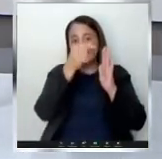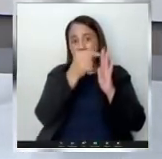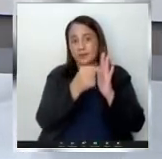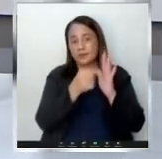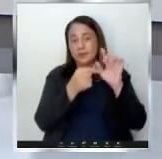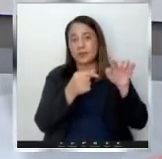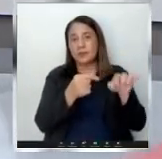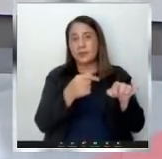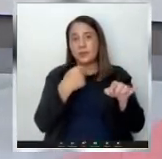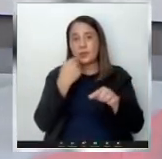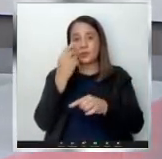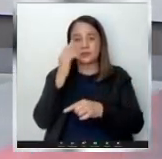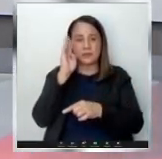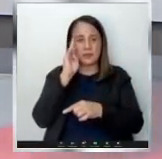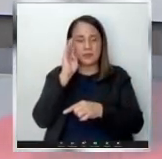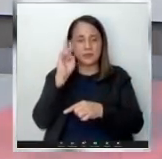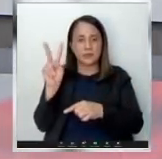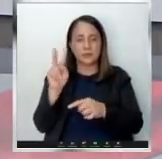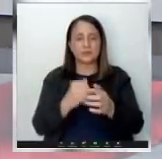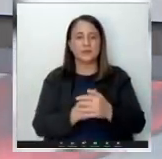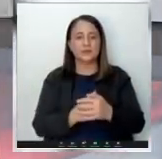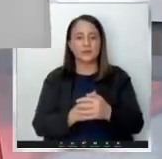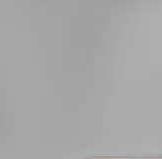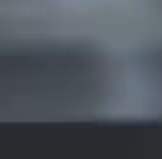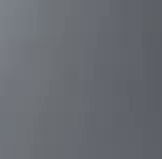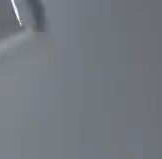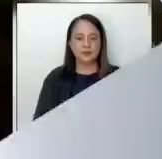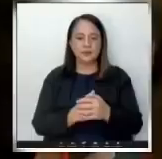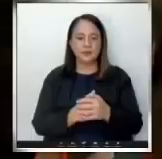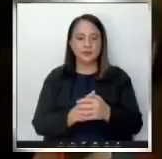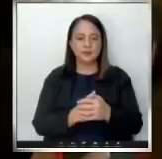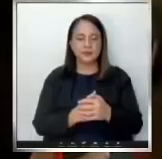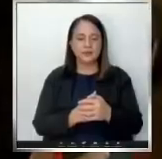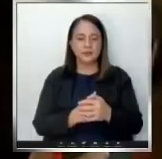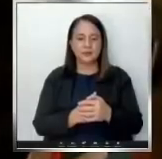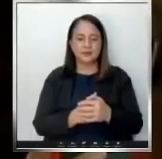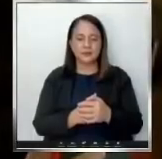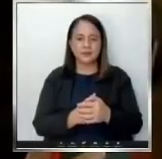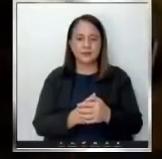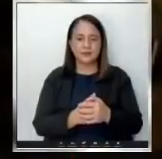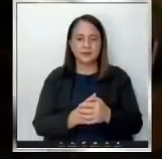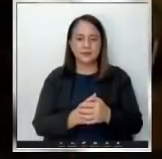Bongbong Marcos. Nakatutok si Jun Veneracion.